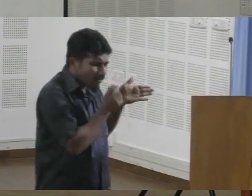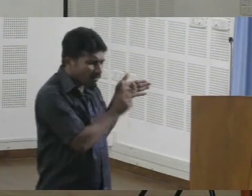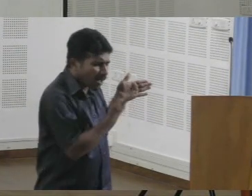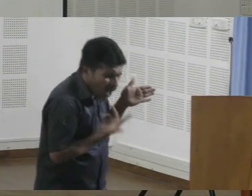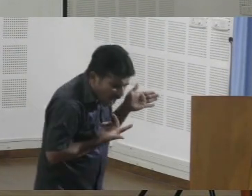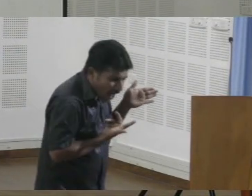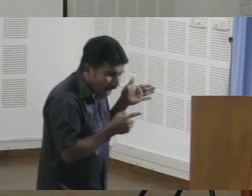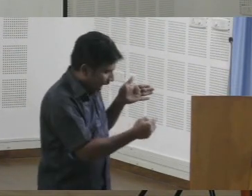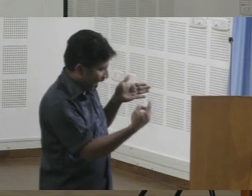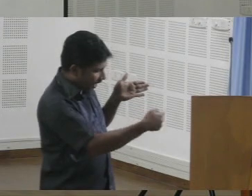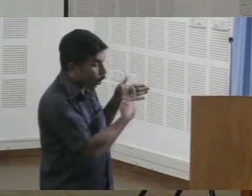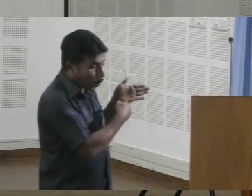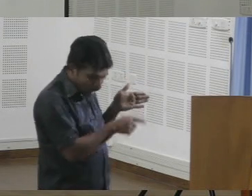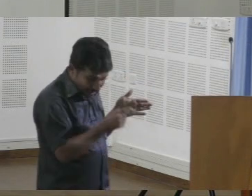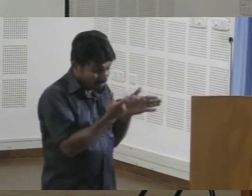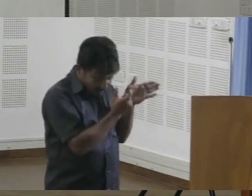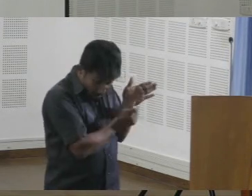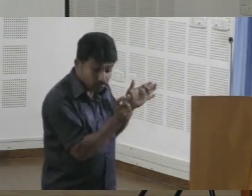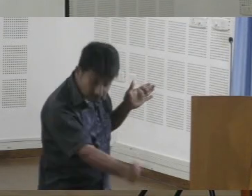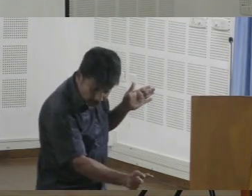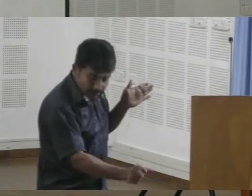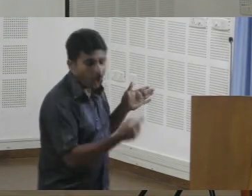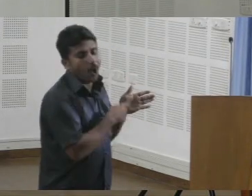ഒപ്പം വർക്ക് ചെയ്തു, അതിൻ്റെ കൂടെ ടൈപ്പിംഗ് സ്കിൽസും വന്നു.